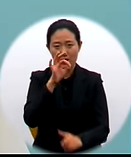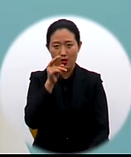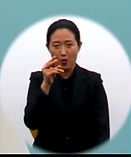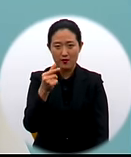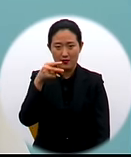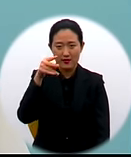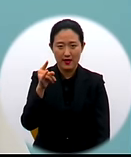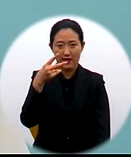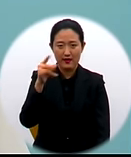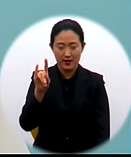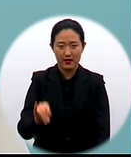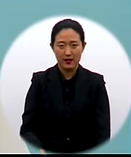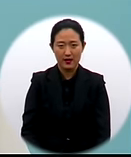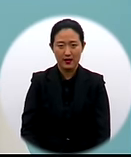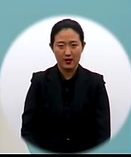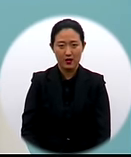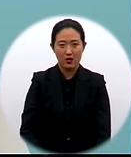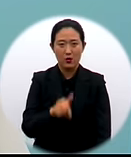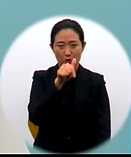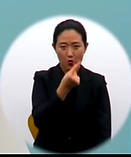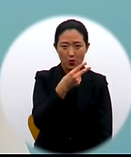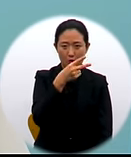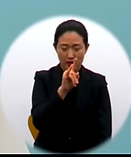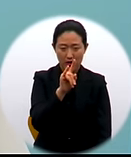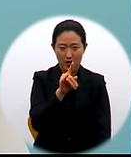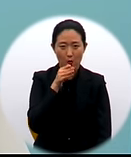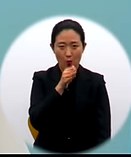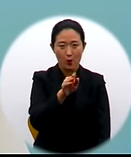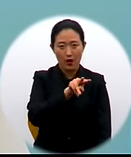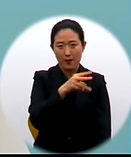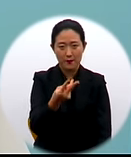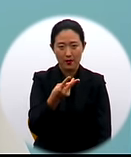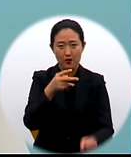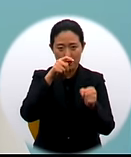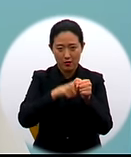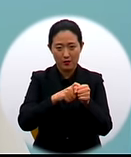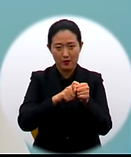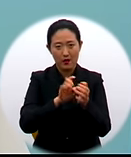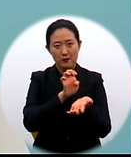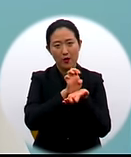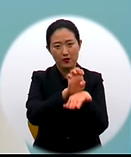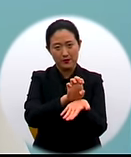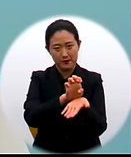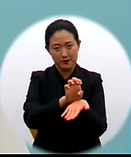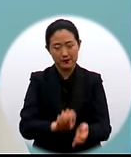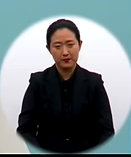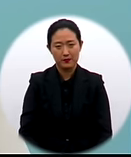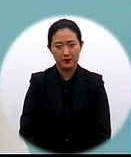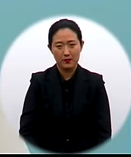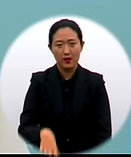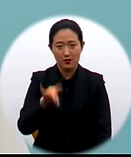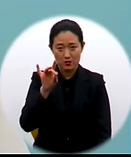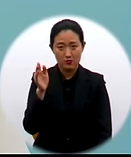연대나 똑같잖아요. 근데 그분이 편입하신 이유는 딱 하나예요. 고대는 전과가 되지 않아서 과를 바꾸고 싶은데 그걸 바꾸려면 편입밖에